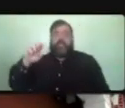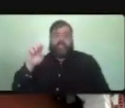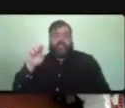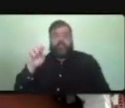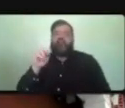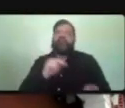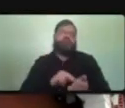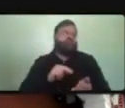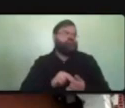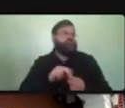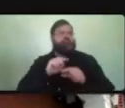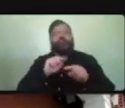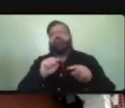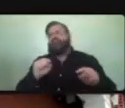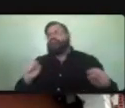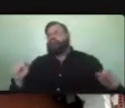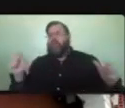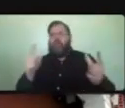kuwasilisha PPE.